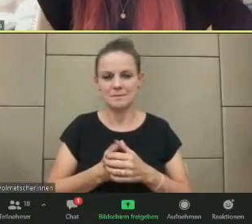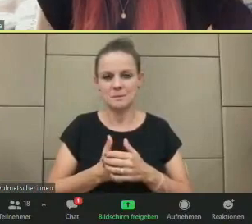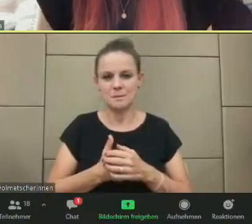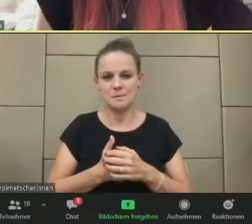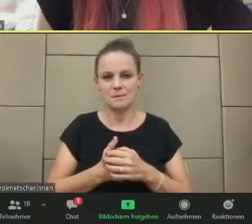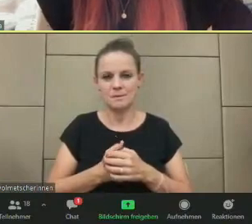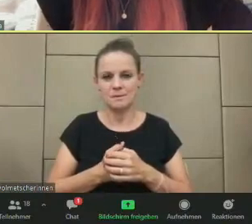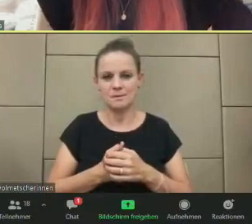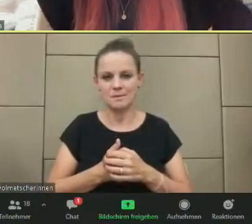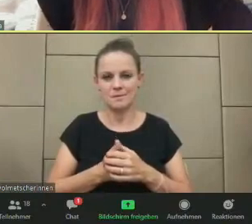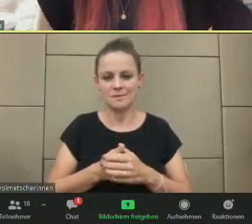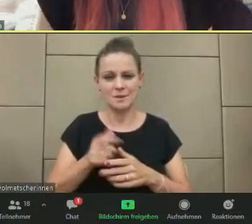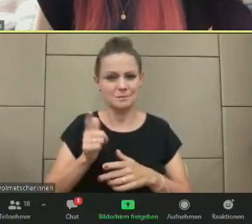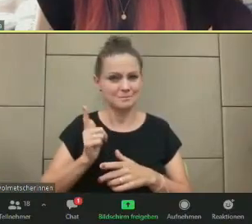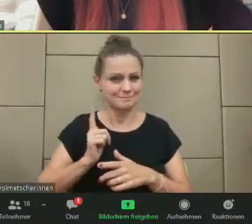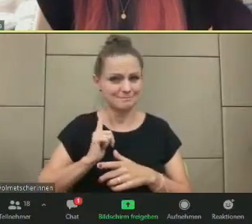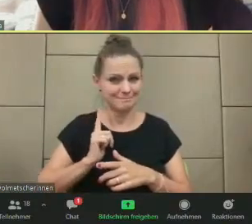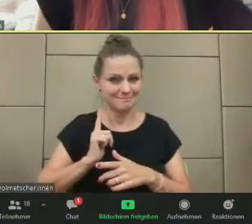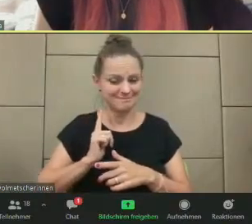So, Moment.